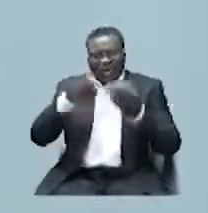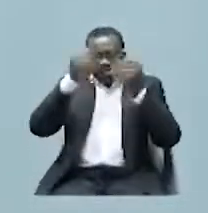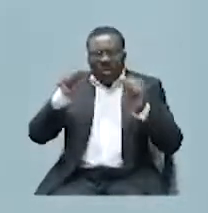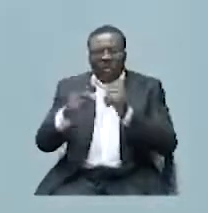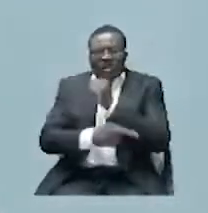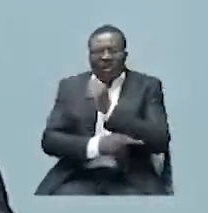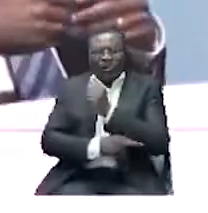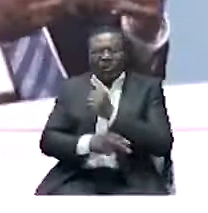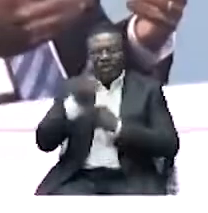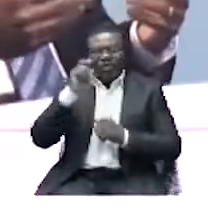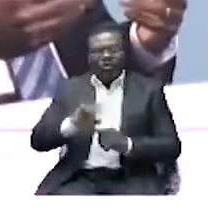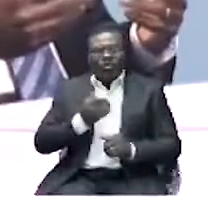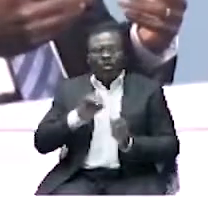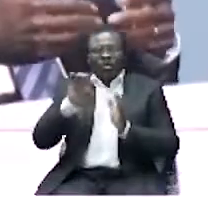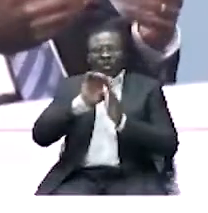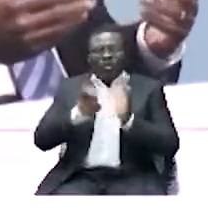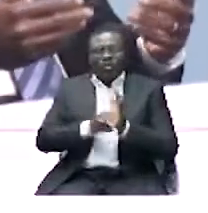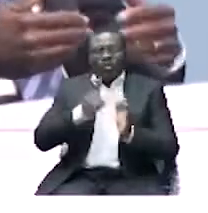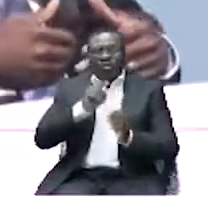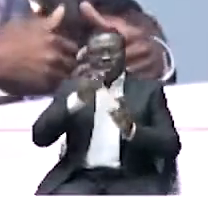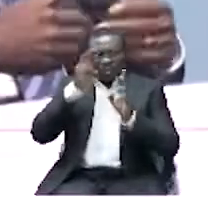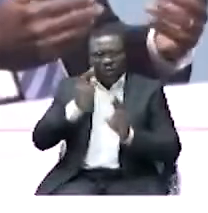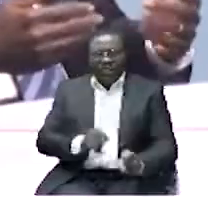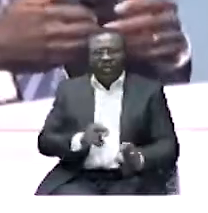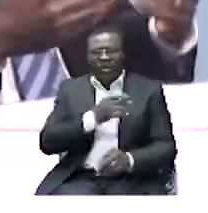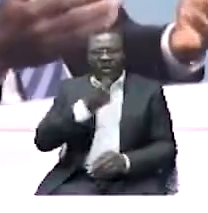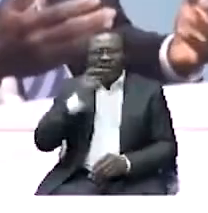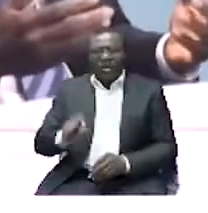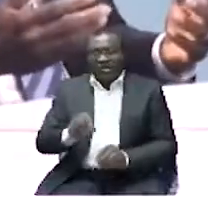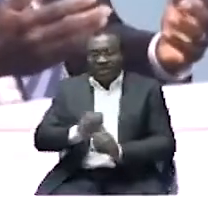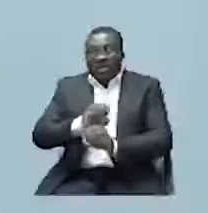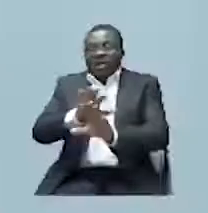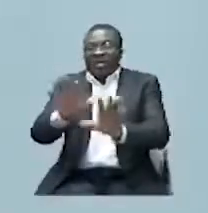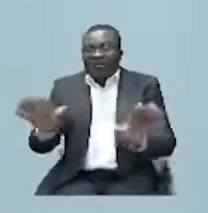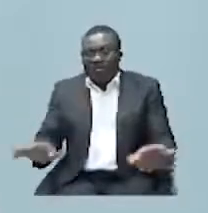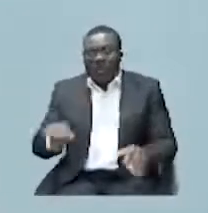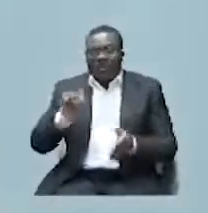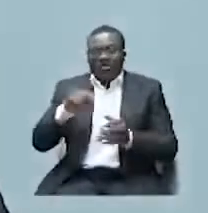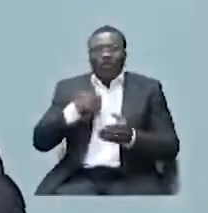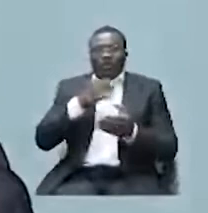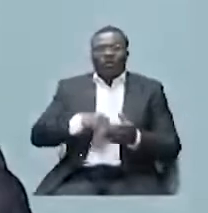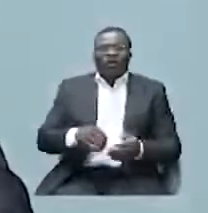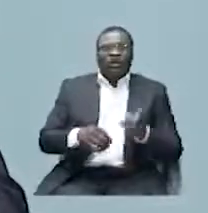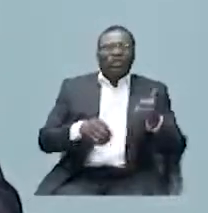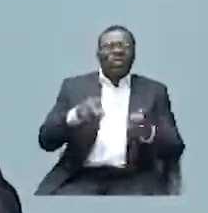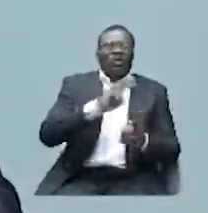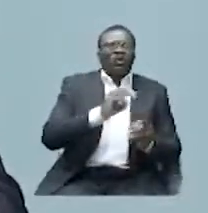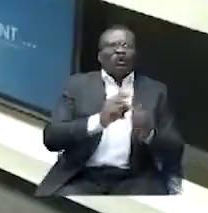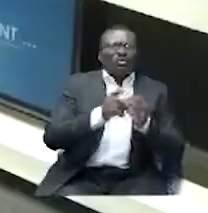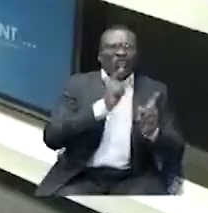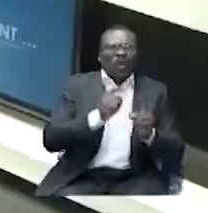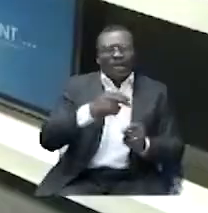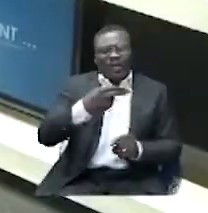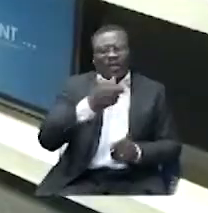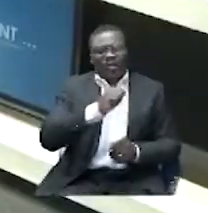République pour que notre Constitution soit respectée et que l'exécutif reflète ce que nous souhaitons. Patrice Talon, vous évoquiez tantôt la